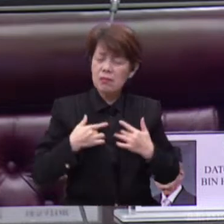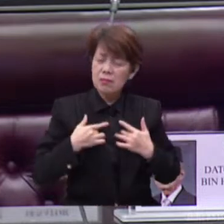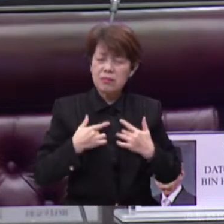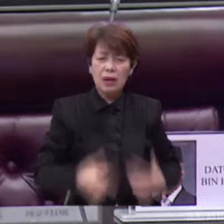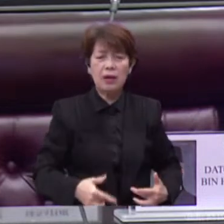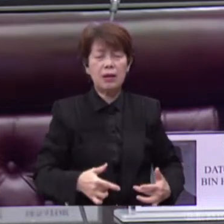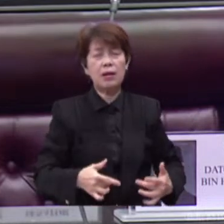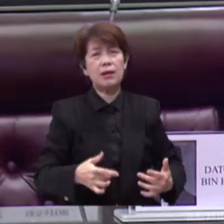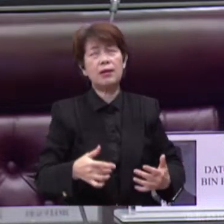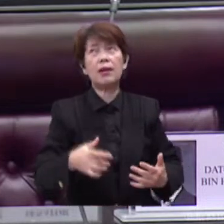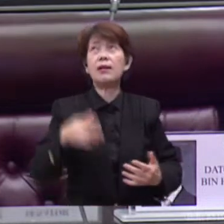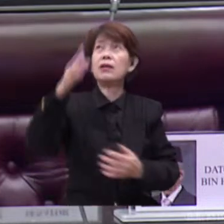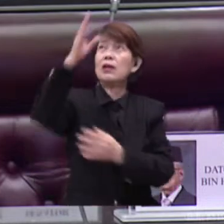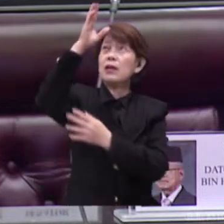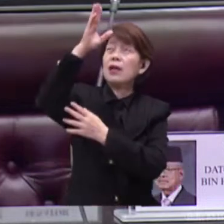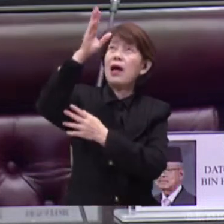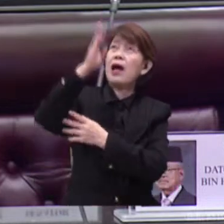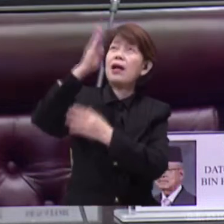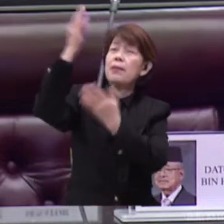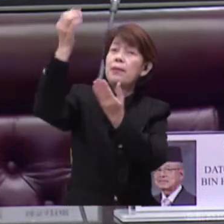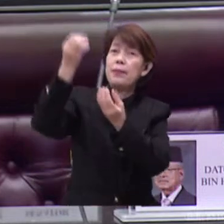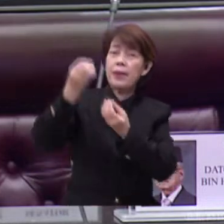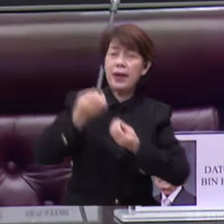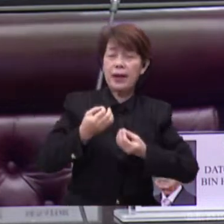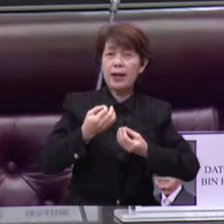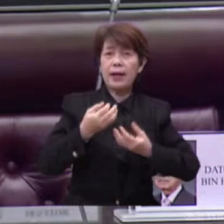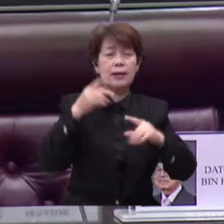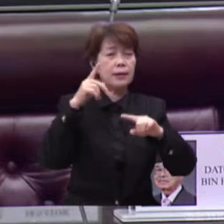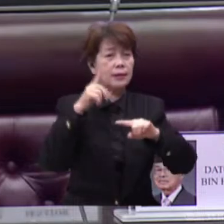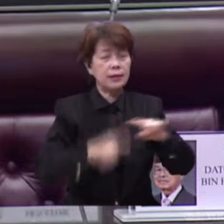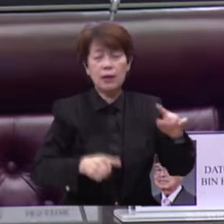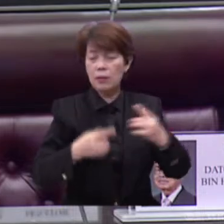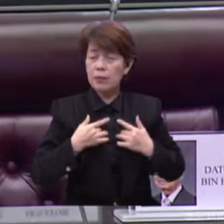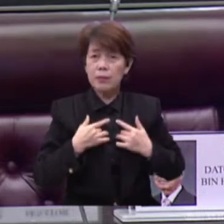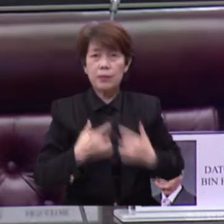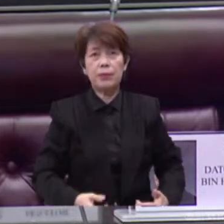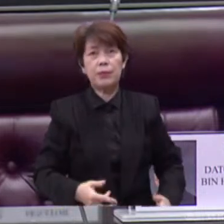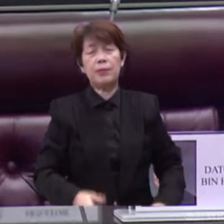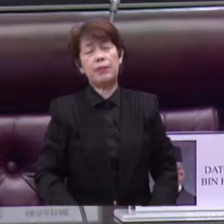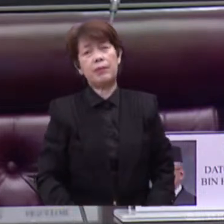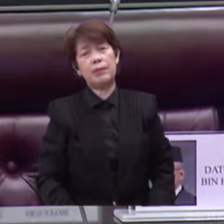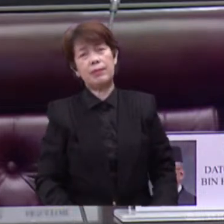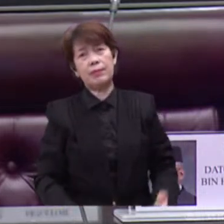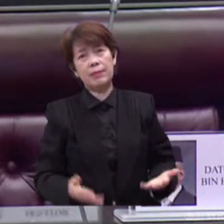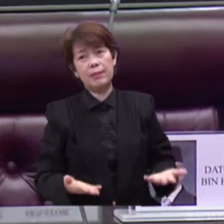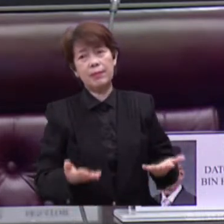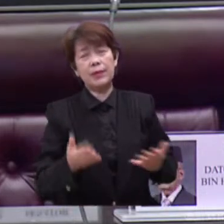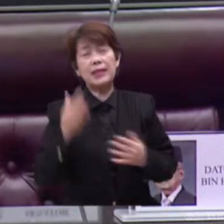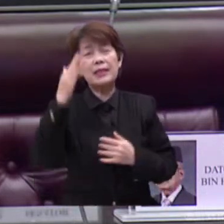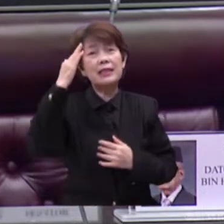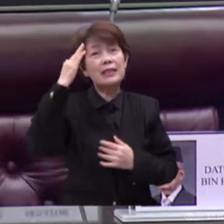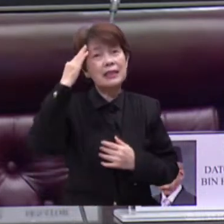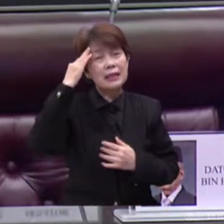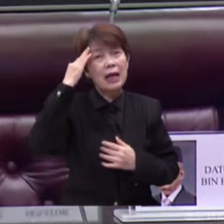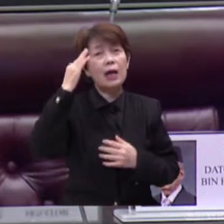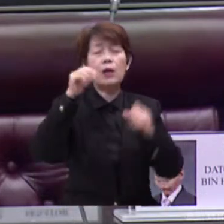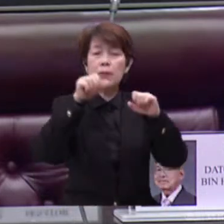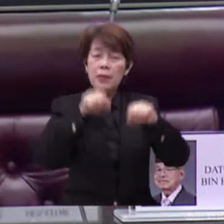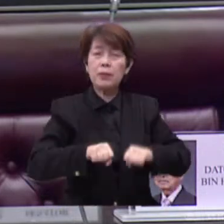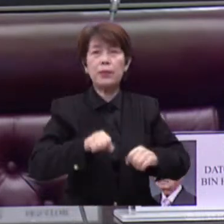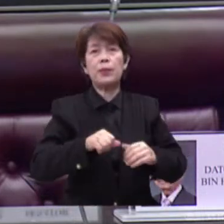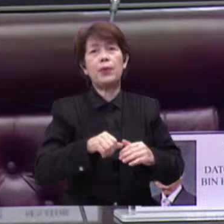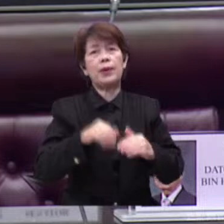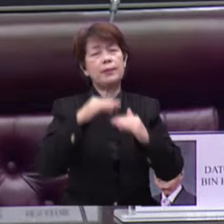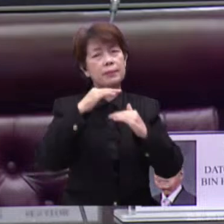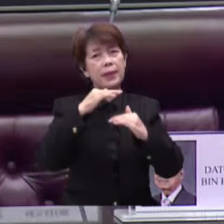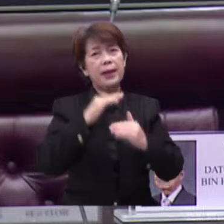telah diberikan Allah Subhanahu Wa Ta'Ala kepada kita karena yang menciptakan kita kemampuan dia